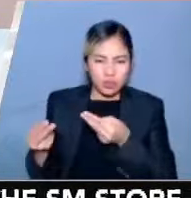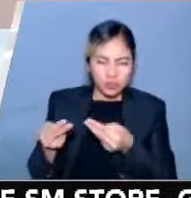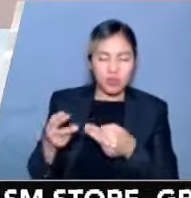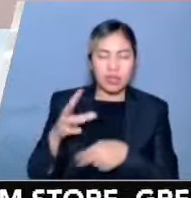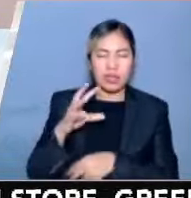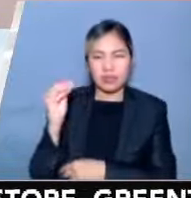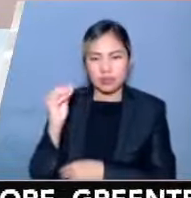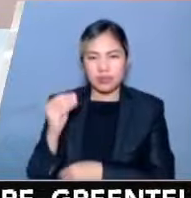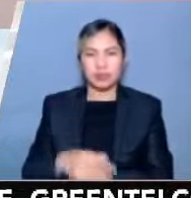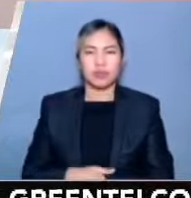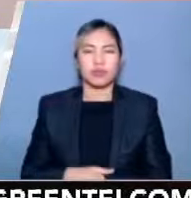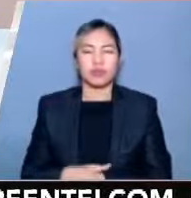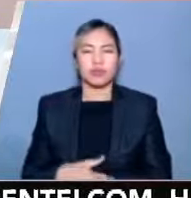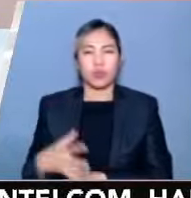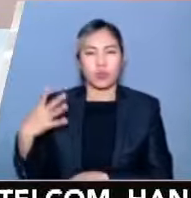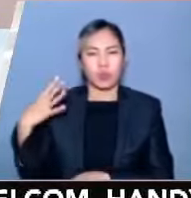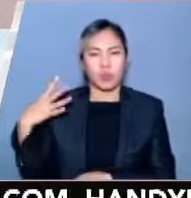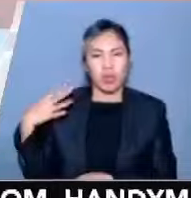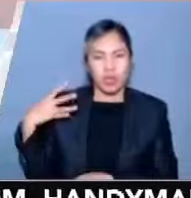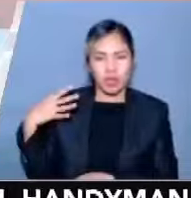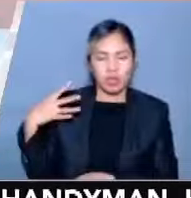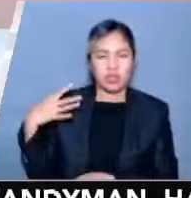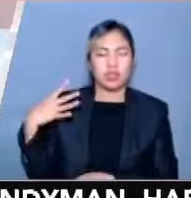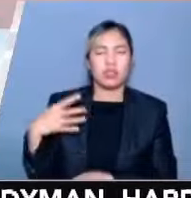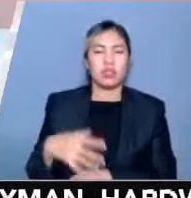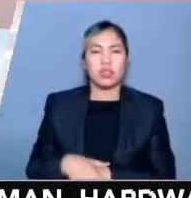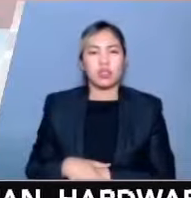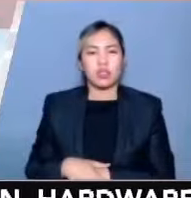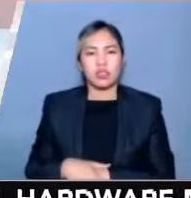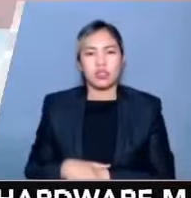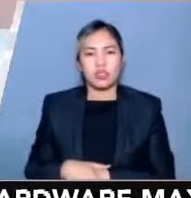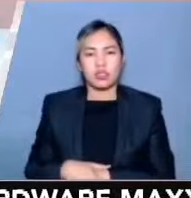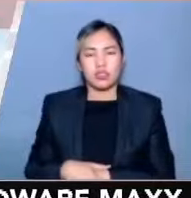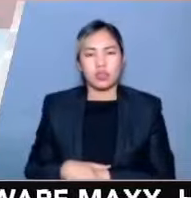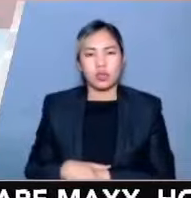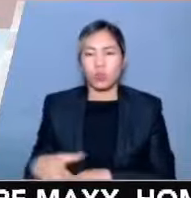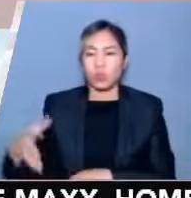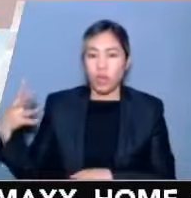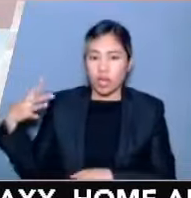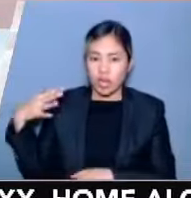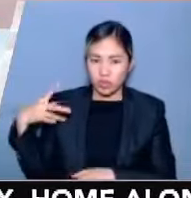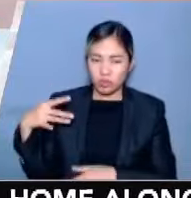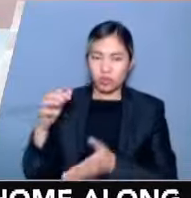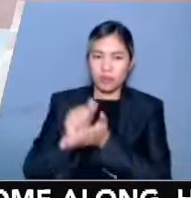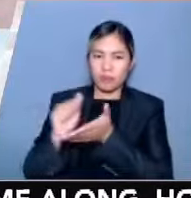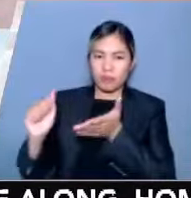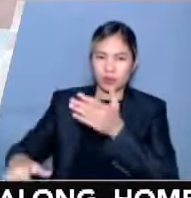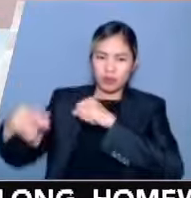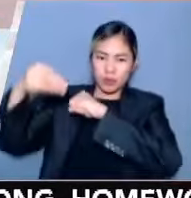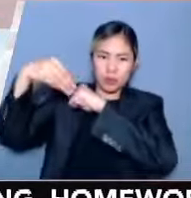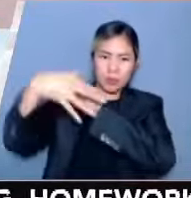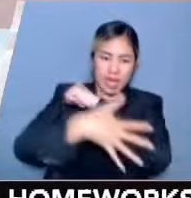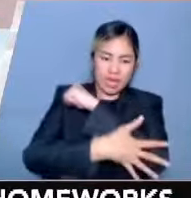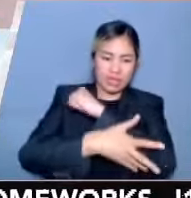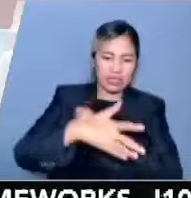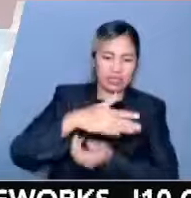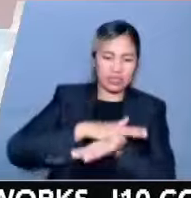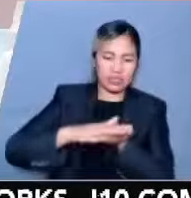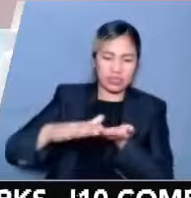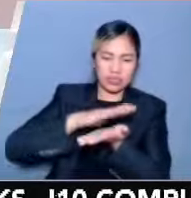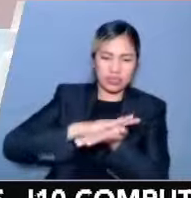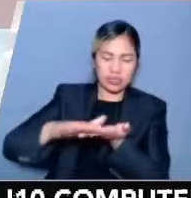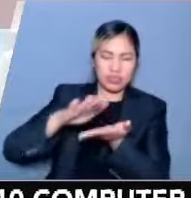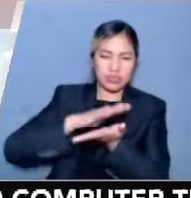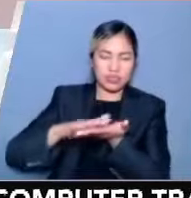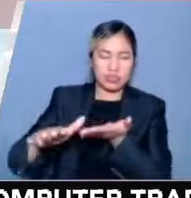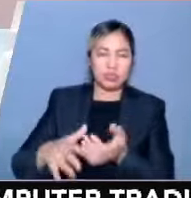po, tinaalis yung mga pakonti-konti, yung mga mga landslides, sir, no? So, yun po, at yung iba po,